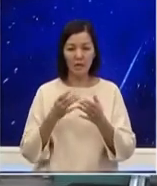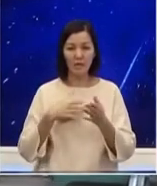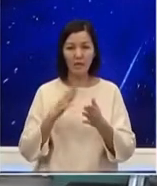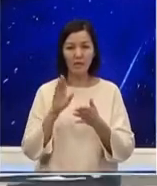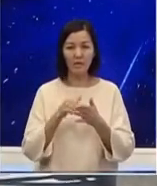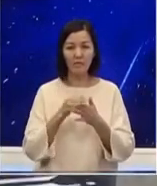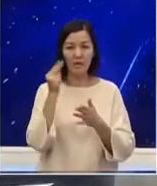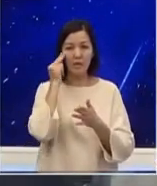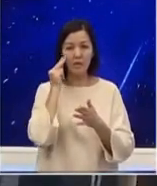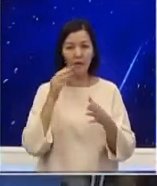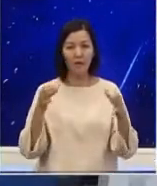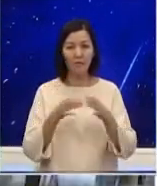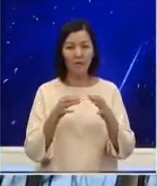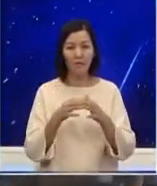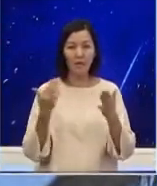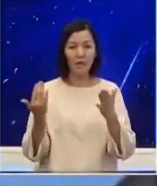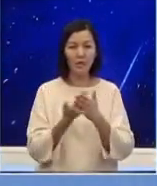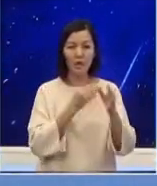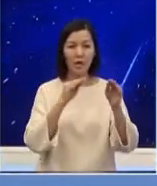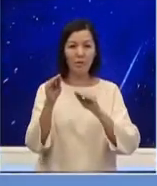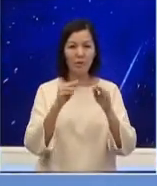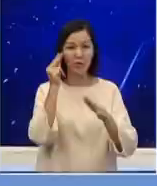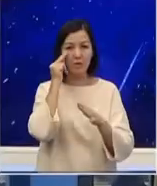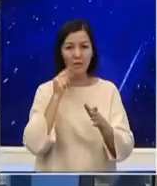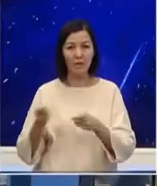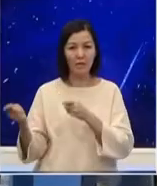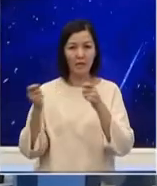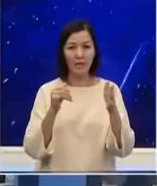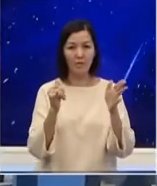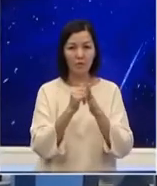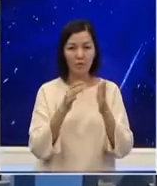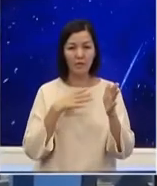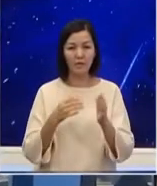мердігер Қытай компаниясы. Мұндағы жаңа құрылғылар да Қытайдан келген.